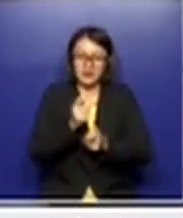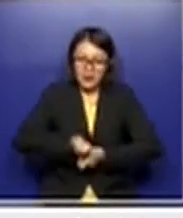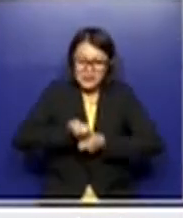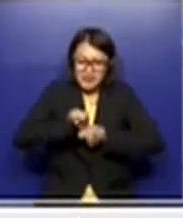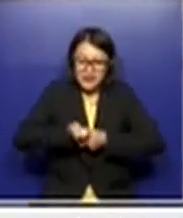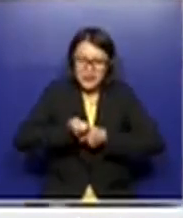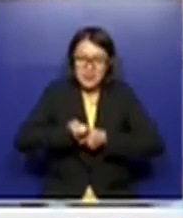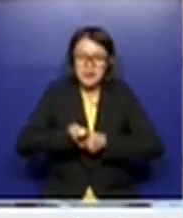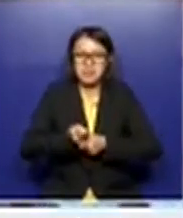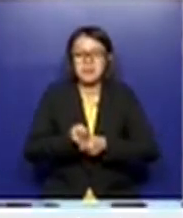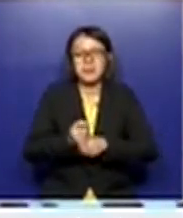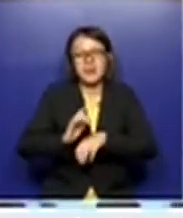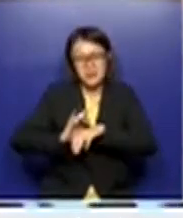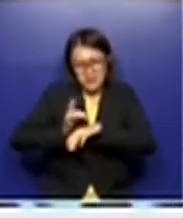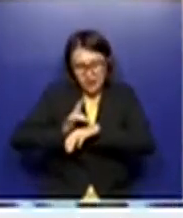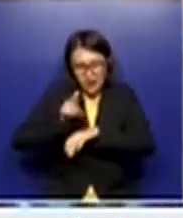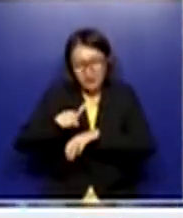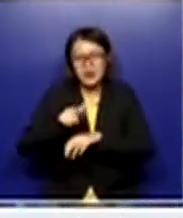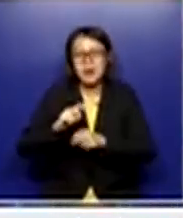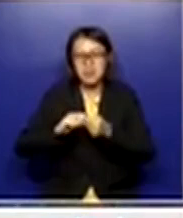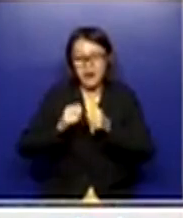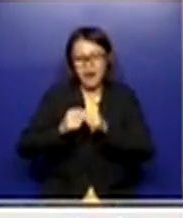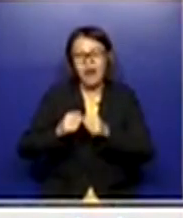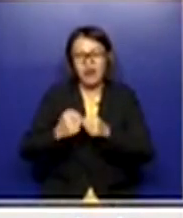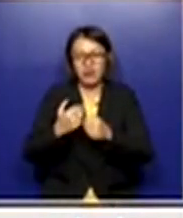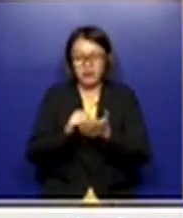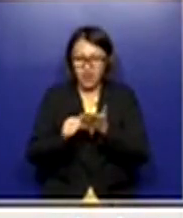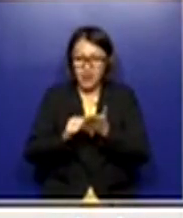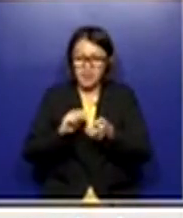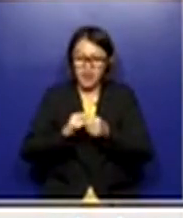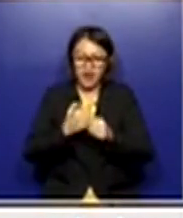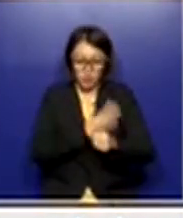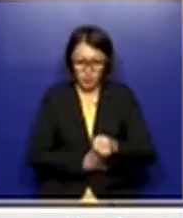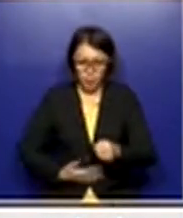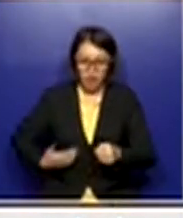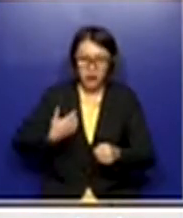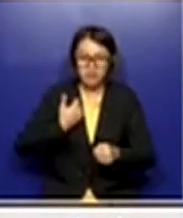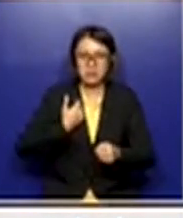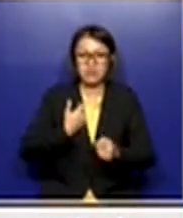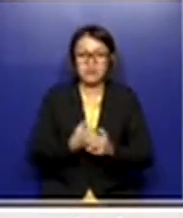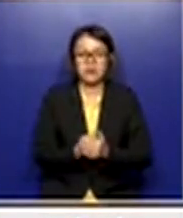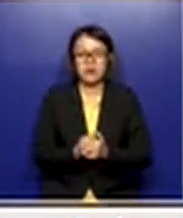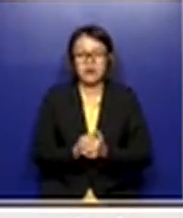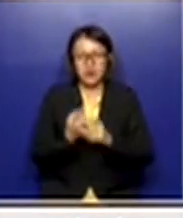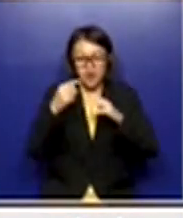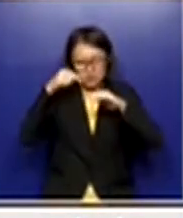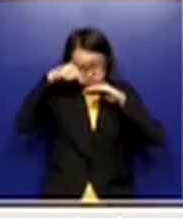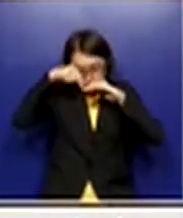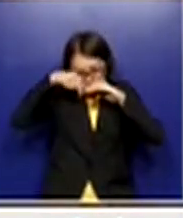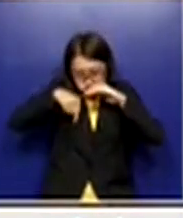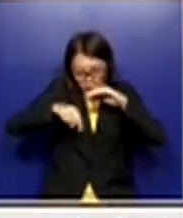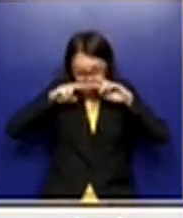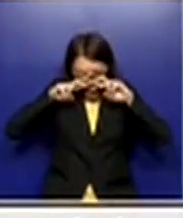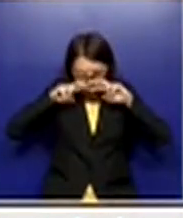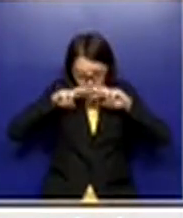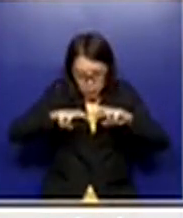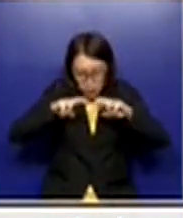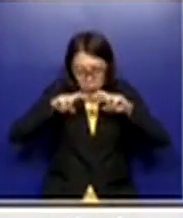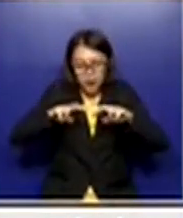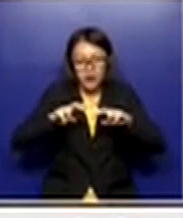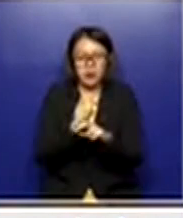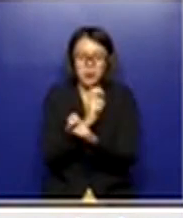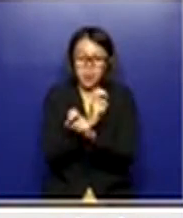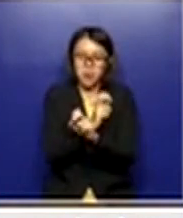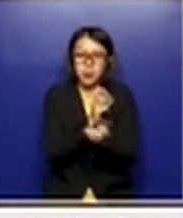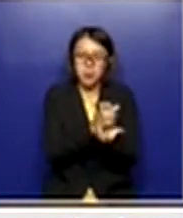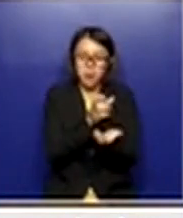รีย์นะคะแล้วก็การแก้ปัญหาสุขภาพในบางพื้นที่ที่ไทย PBS ไปเจาะประเด็นเรื่องสารเคมีอย่างใกล้ชิดตลอด3ปีนะค